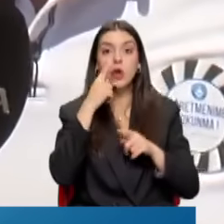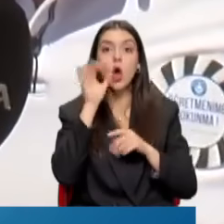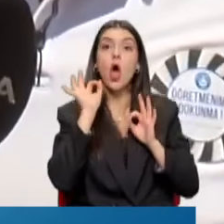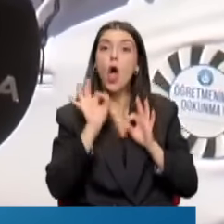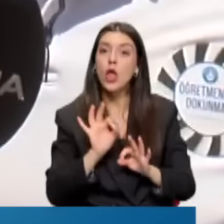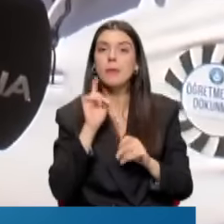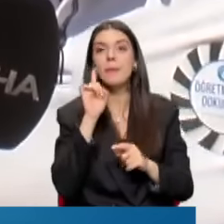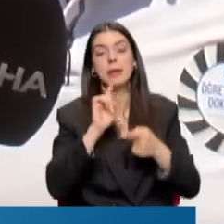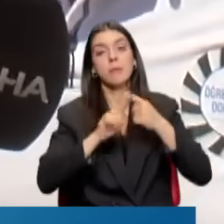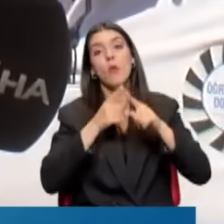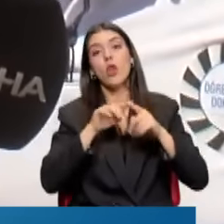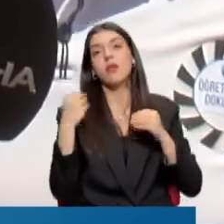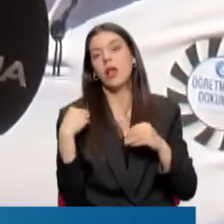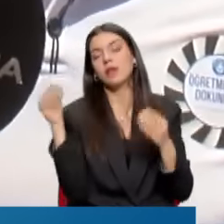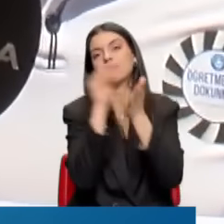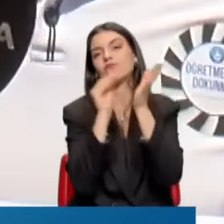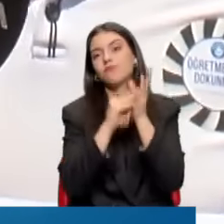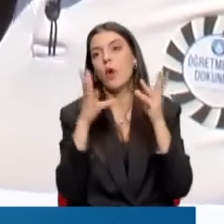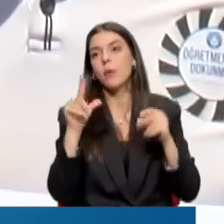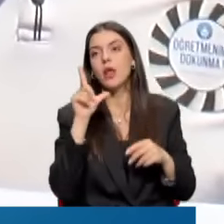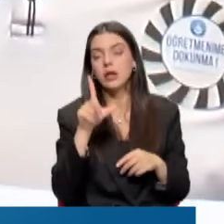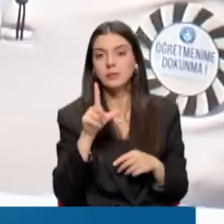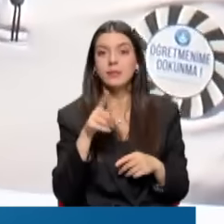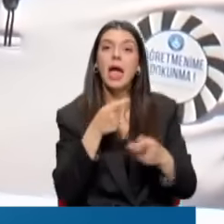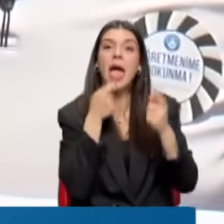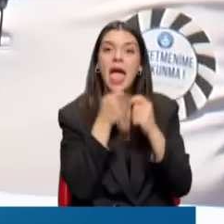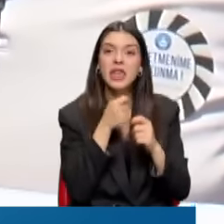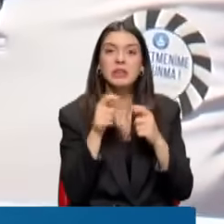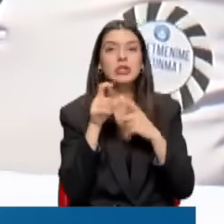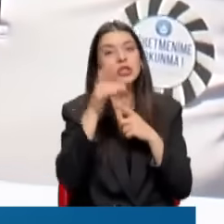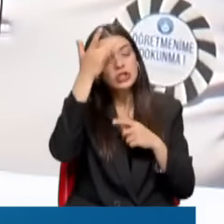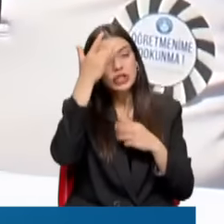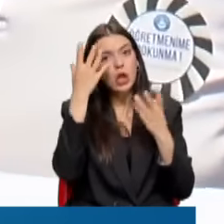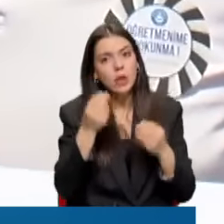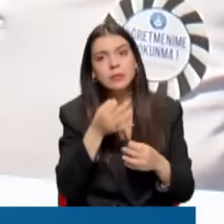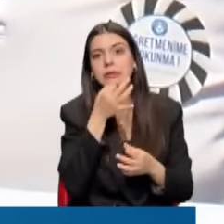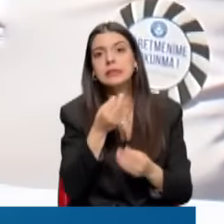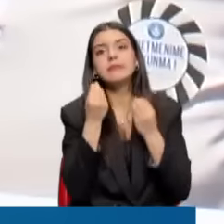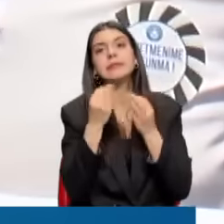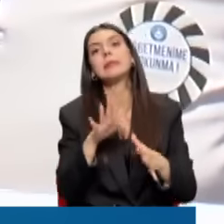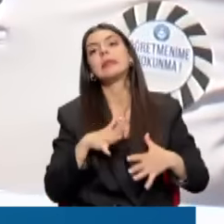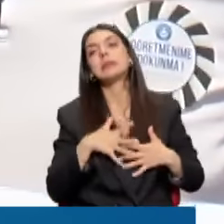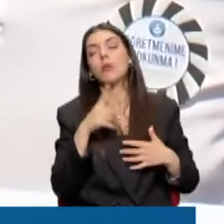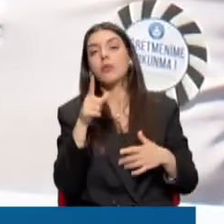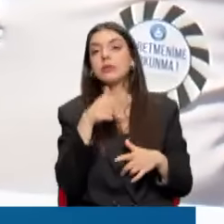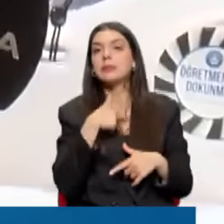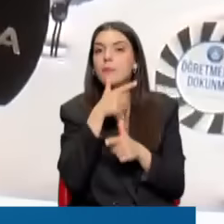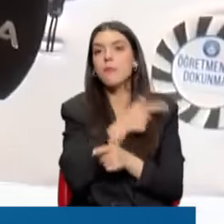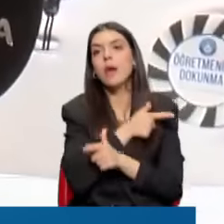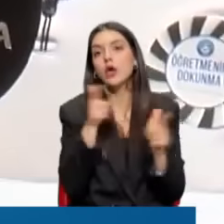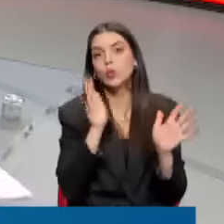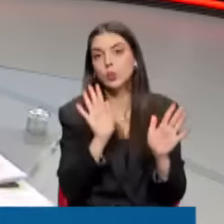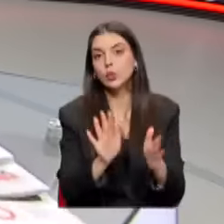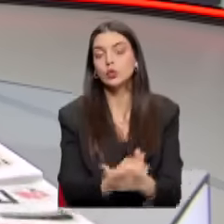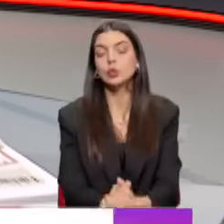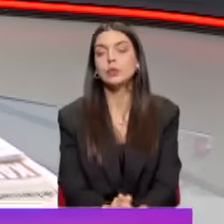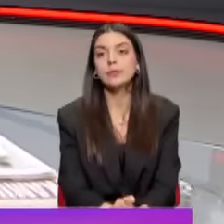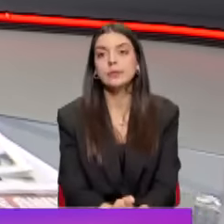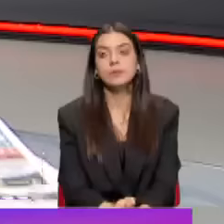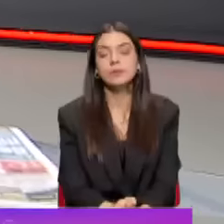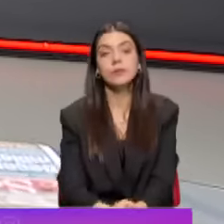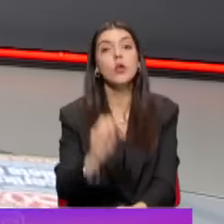geliştirilmesini istiyor daha fazla eğitim şehidi verilmesine müsaade etmeyeceğimizi haykırıyoruz